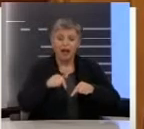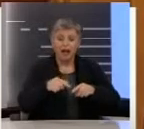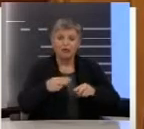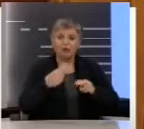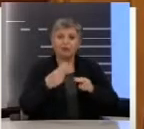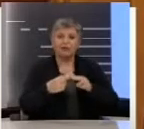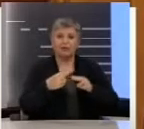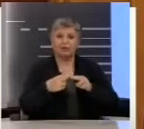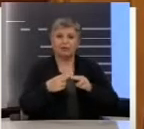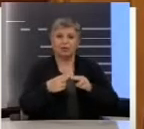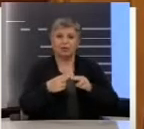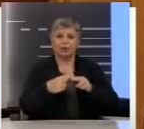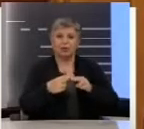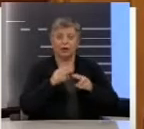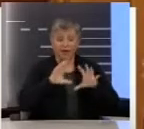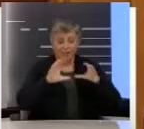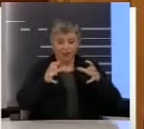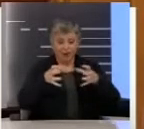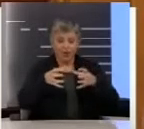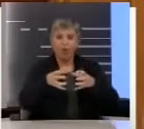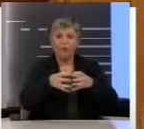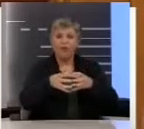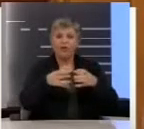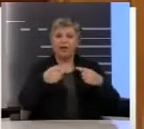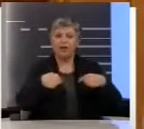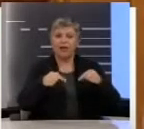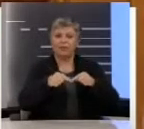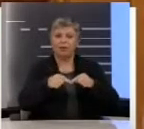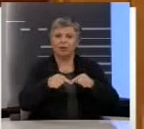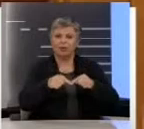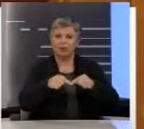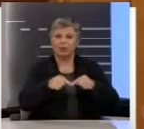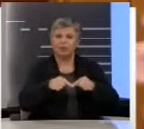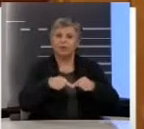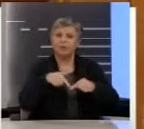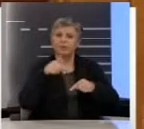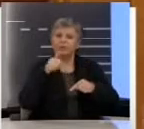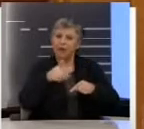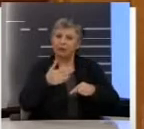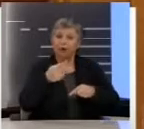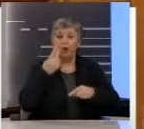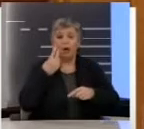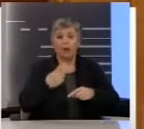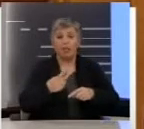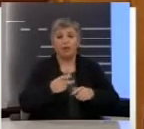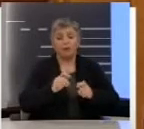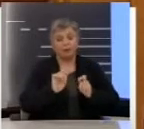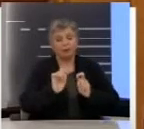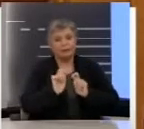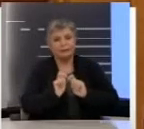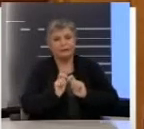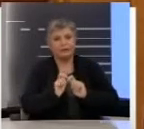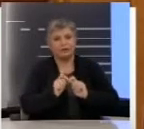αυτή, που μπορεί να γίνει όπως και η τροπολογία προβλέπει, η νομοτεχνική βελτίωση προβλέπει, με